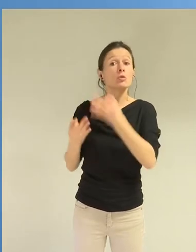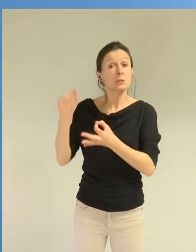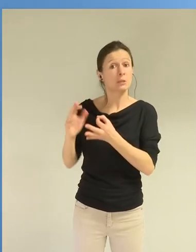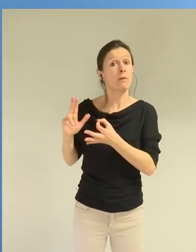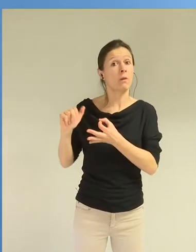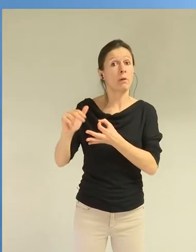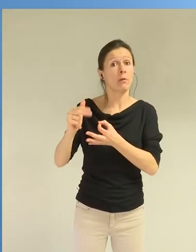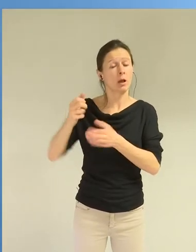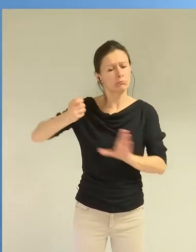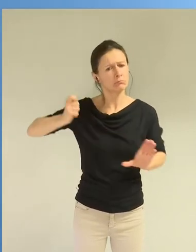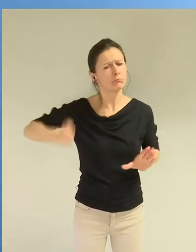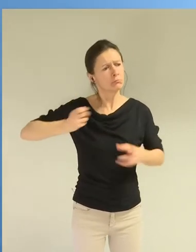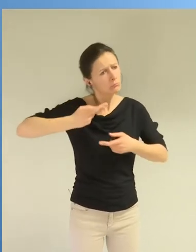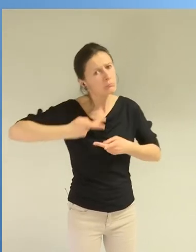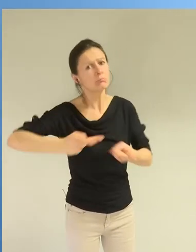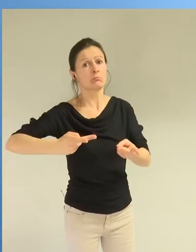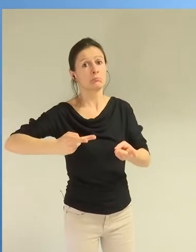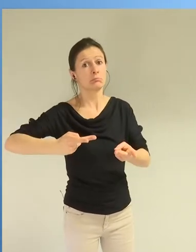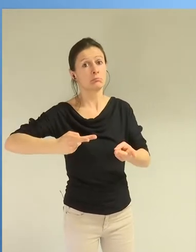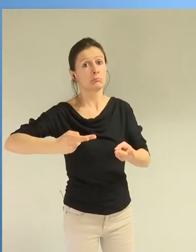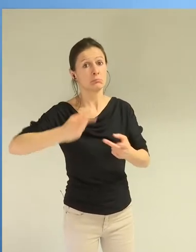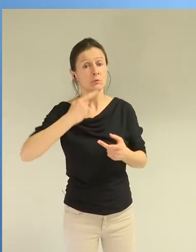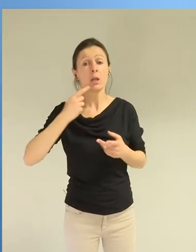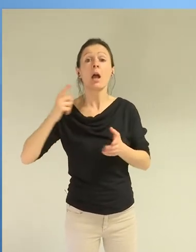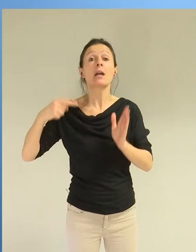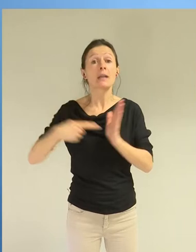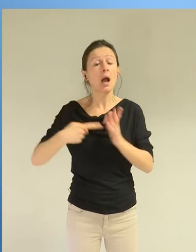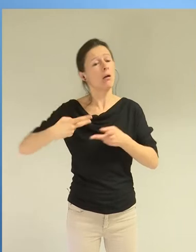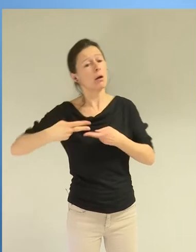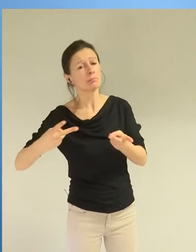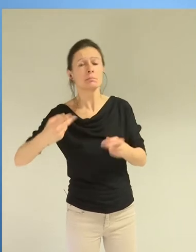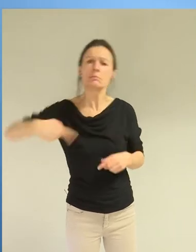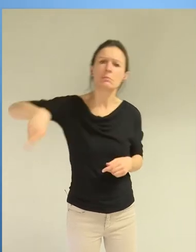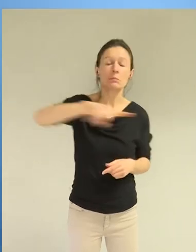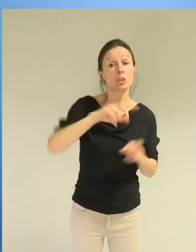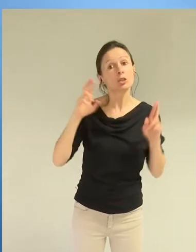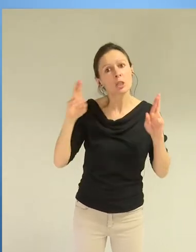rendue et je l'espère nous porterons ensemble ces conclusions